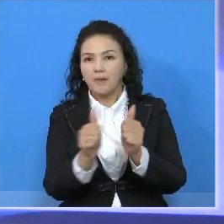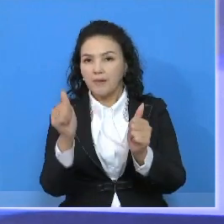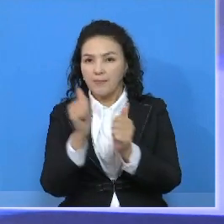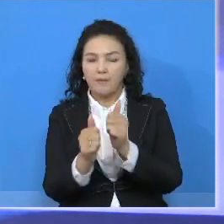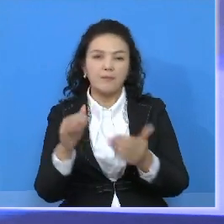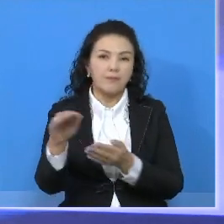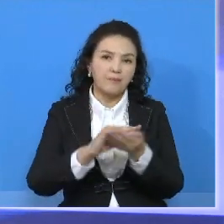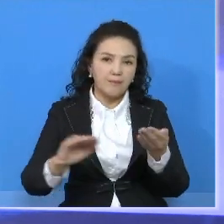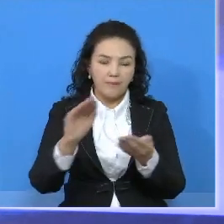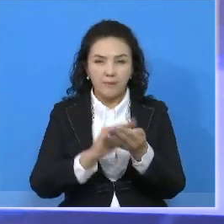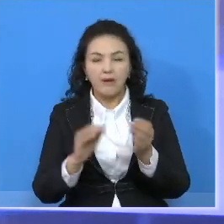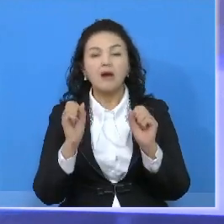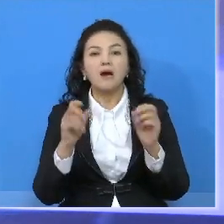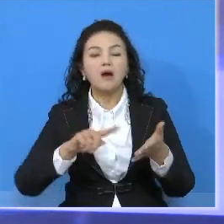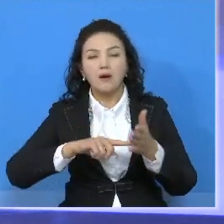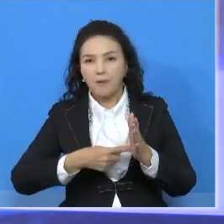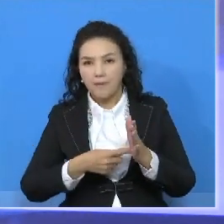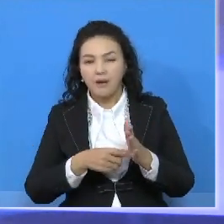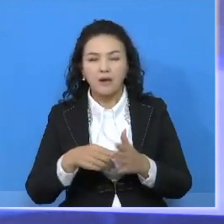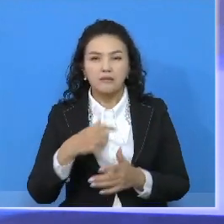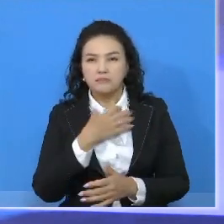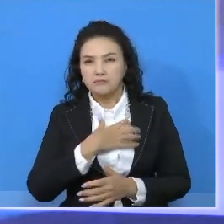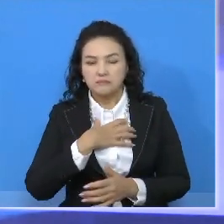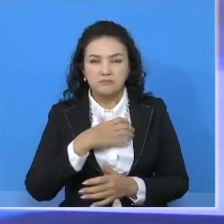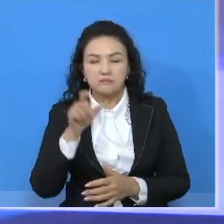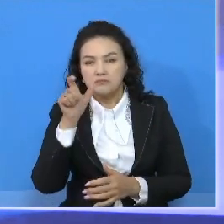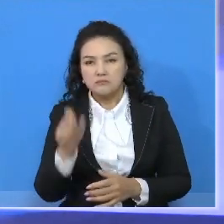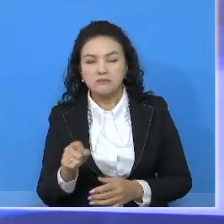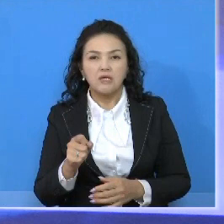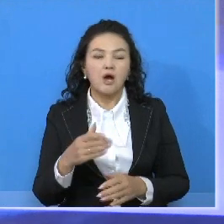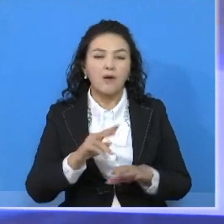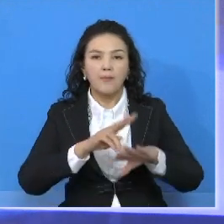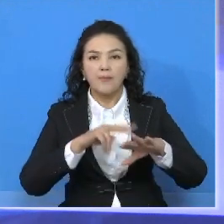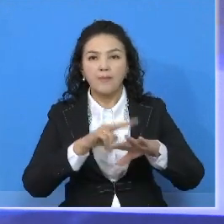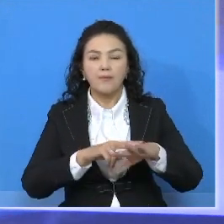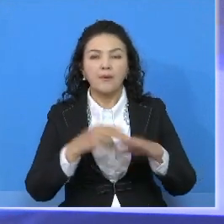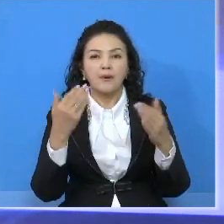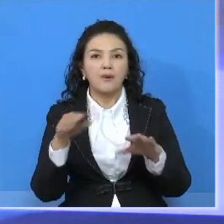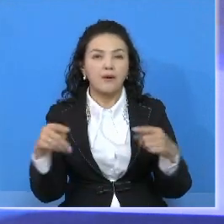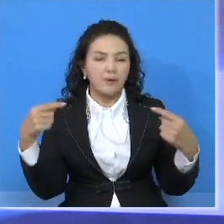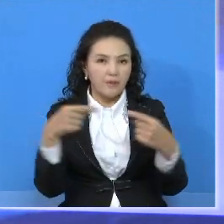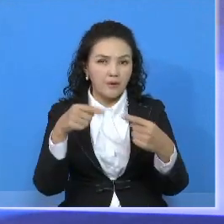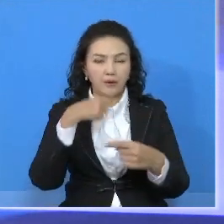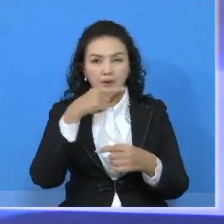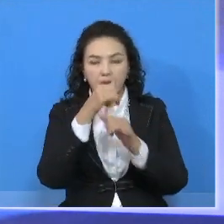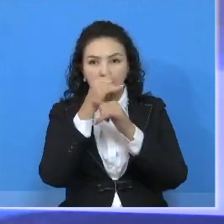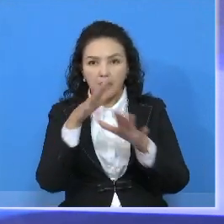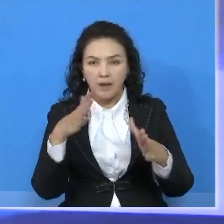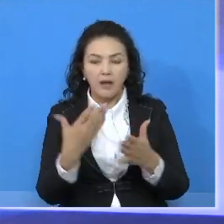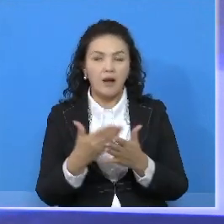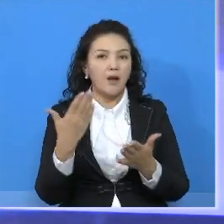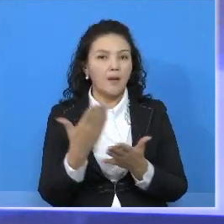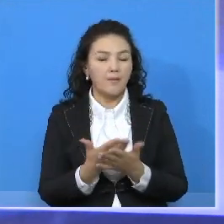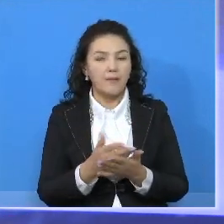часто повторяться. Какую цель преследуют злоумышленники, представители правоохранительных органов точно сказать не могут.